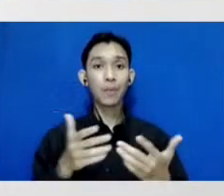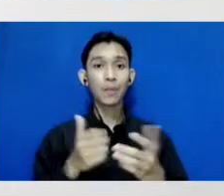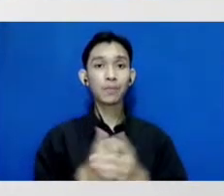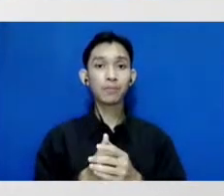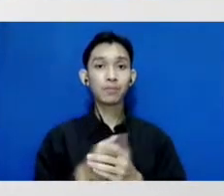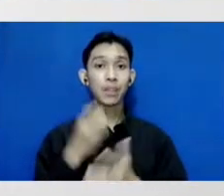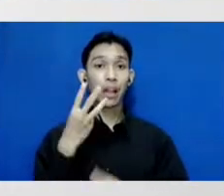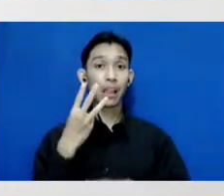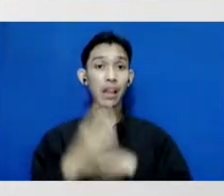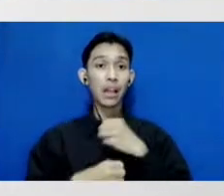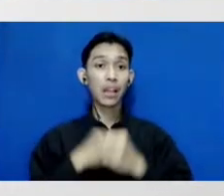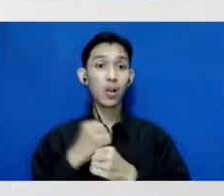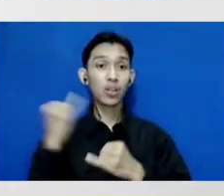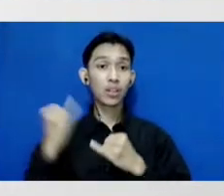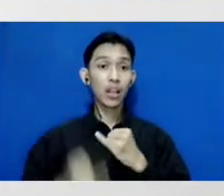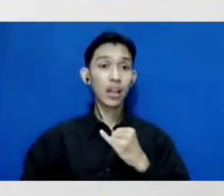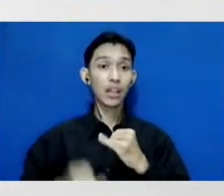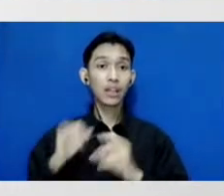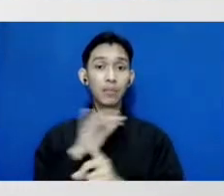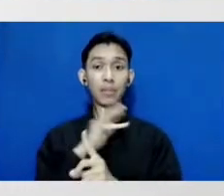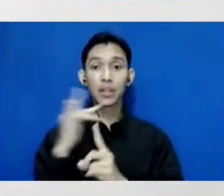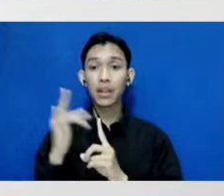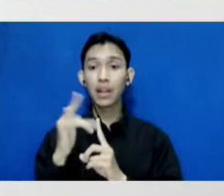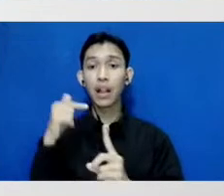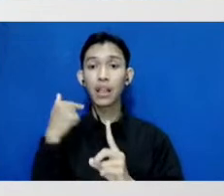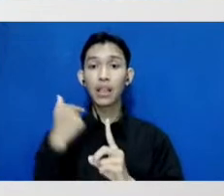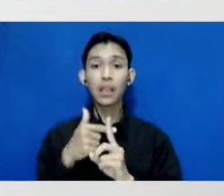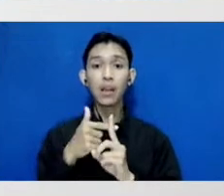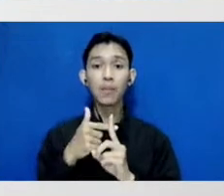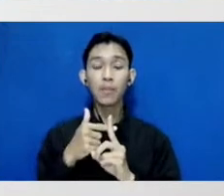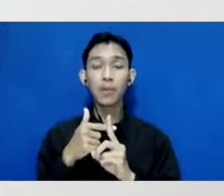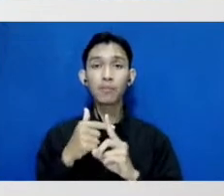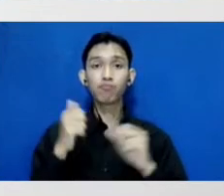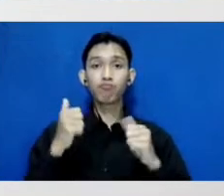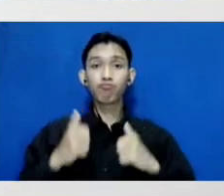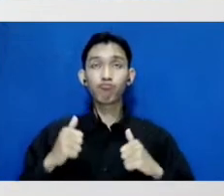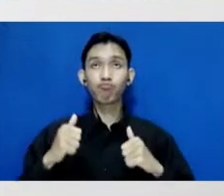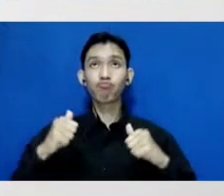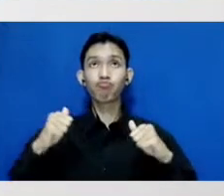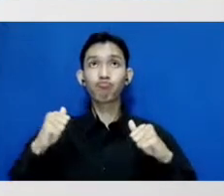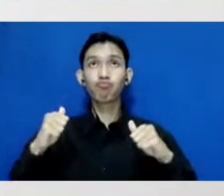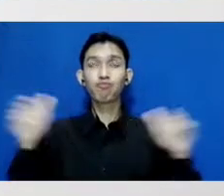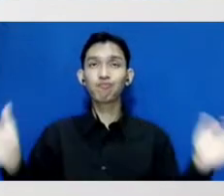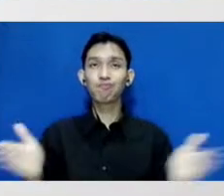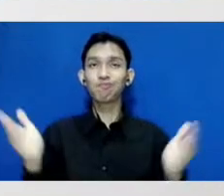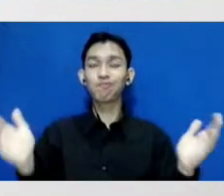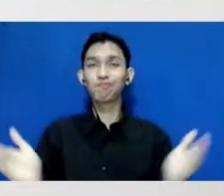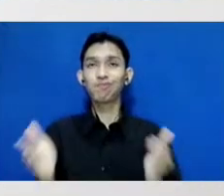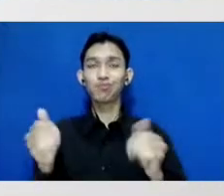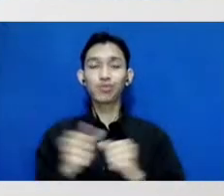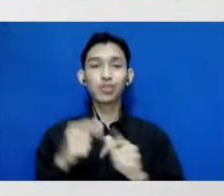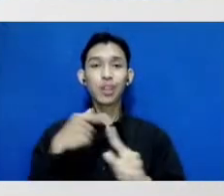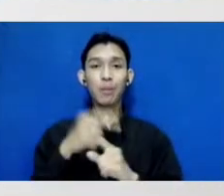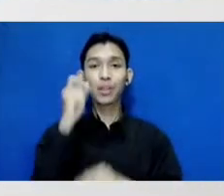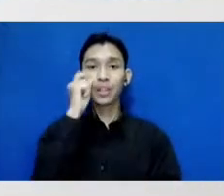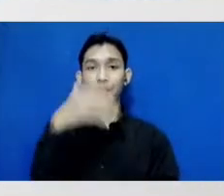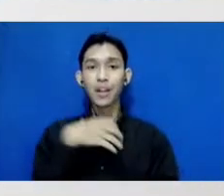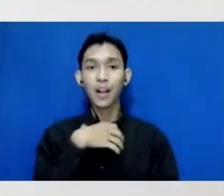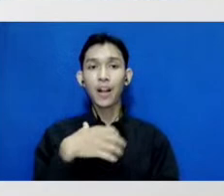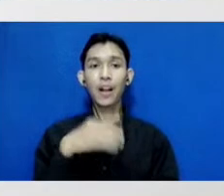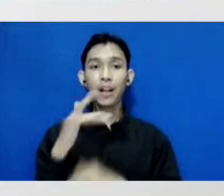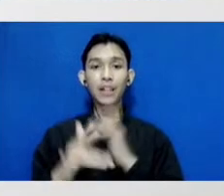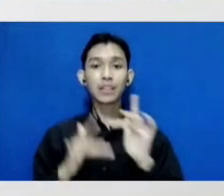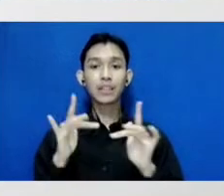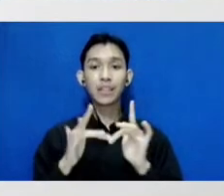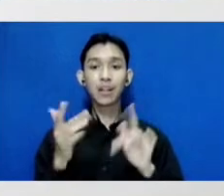ini masyarakat semakin berdaya dan mereka semakin sadar akan hak digital mereka.